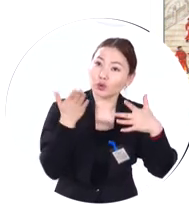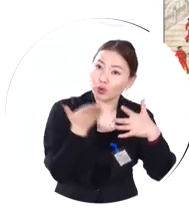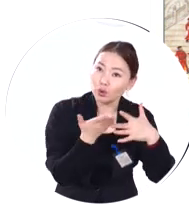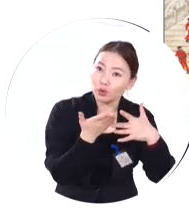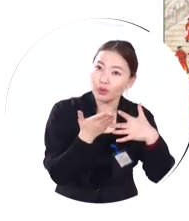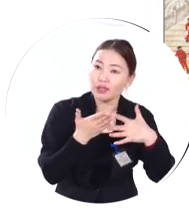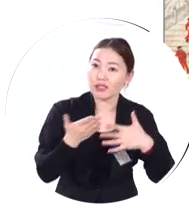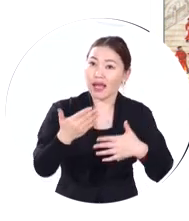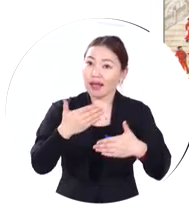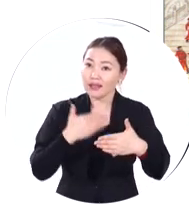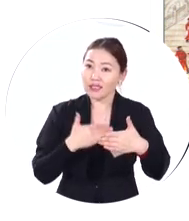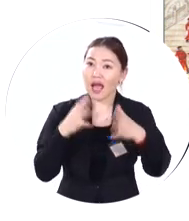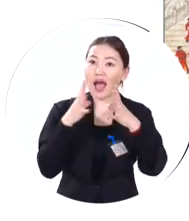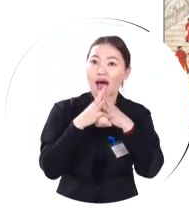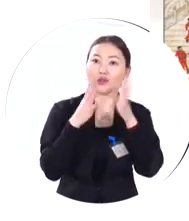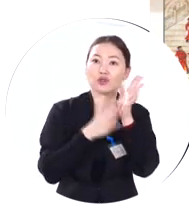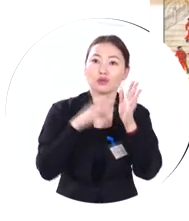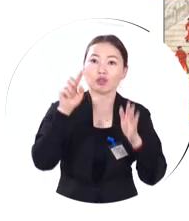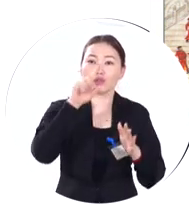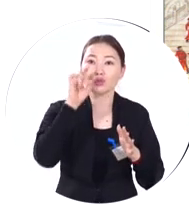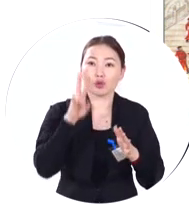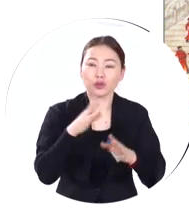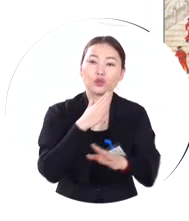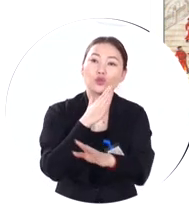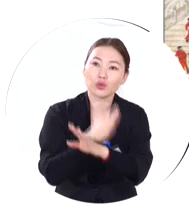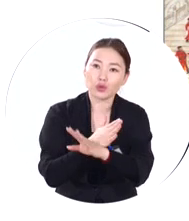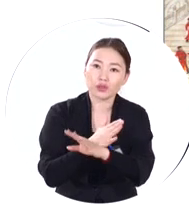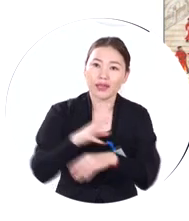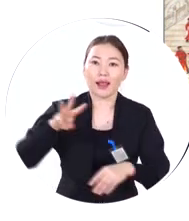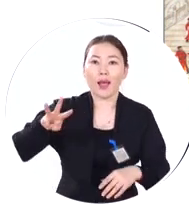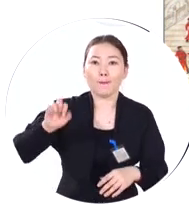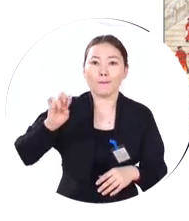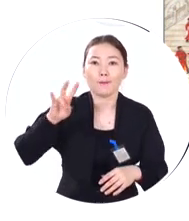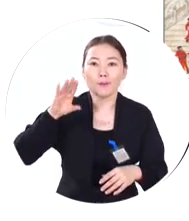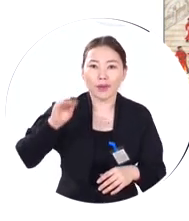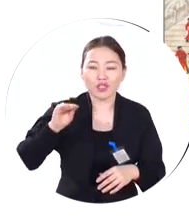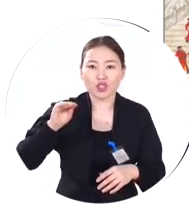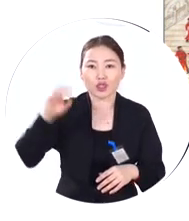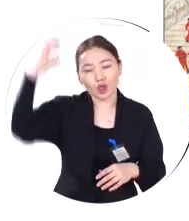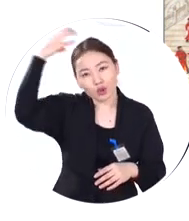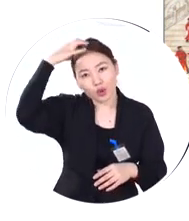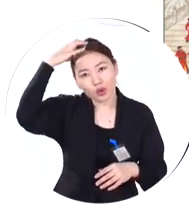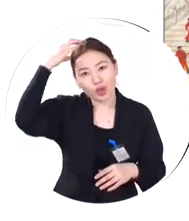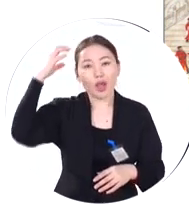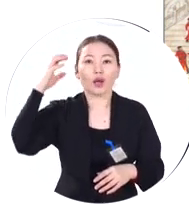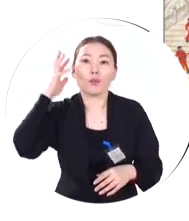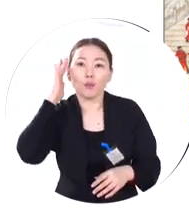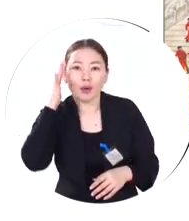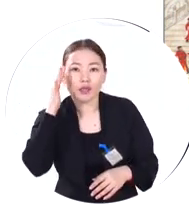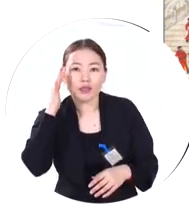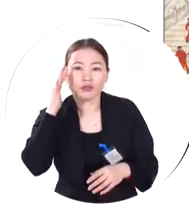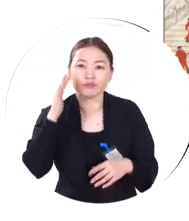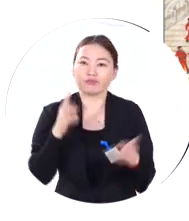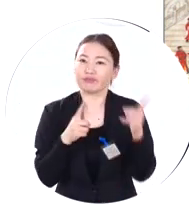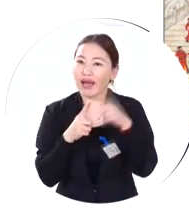дахь манжин цэцэрганы зохион байгуулалт бэхжиж хэлбэржиж ан татрын төлөвлөгөө бүрэн төрүүлсэн байна. Манчин гүрэн шингийн